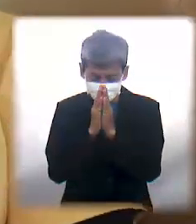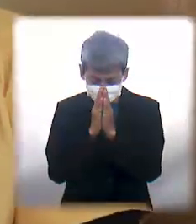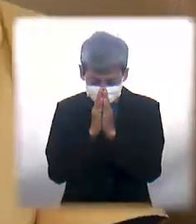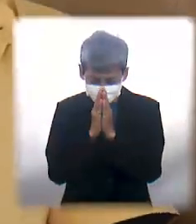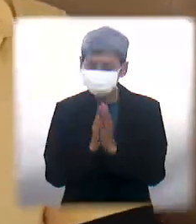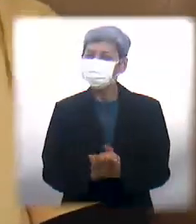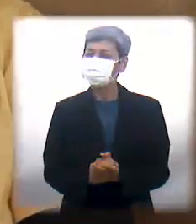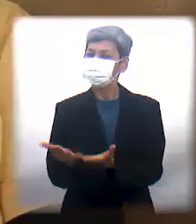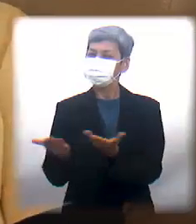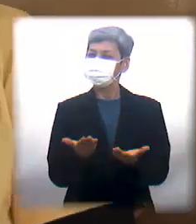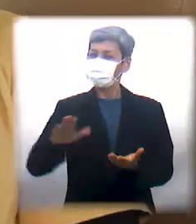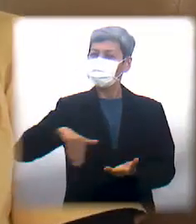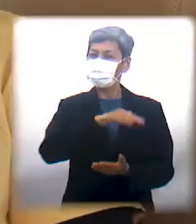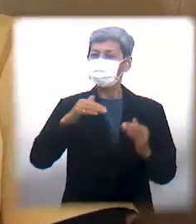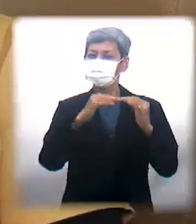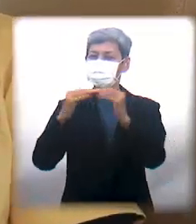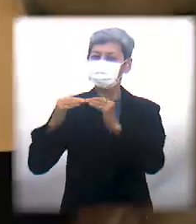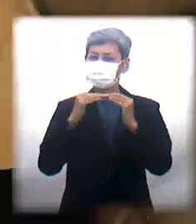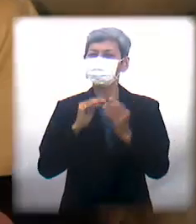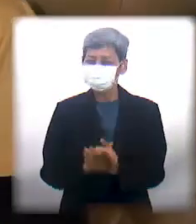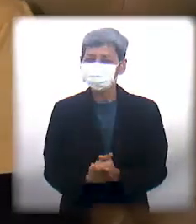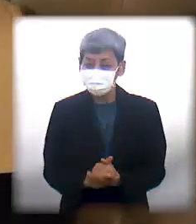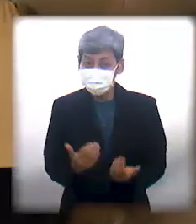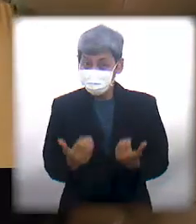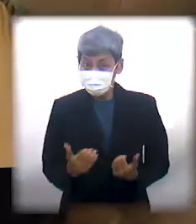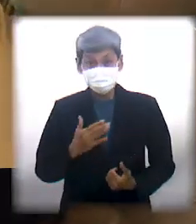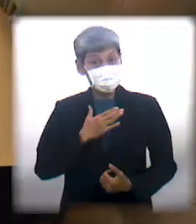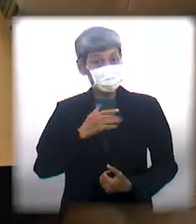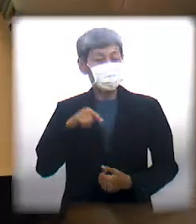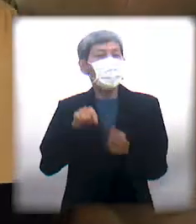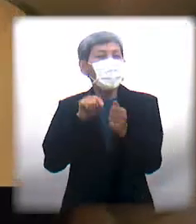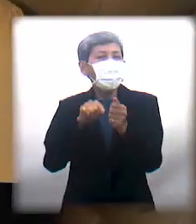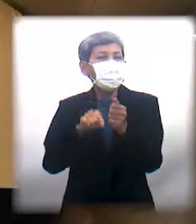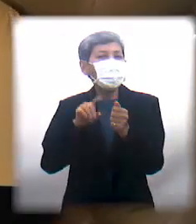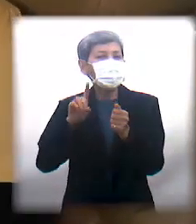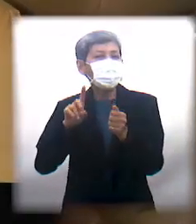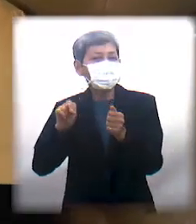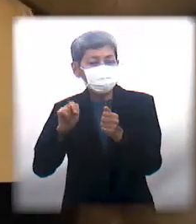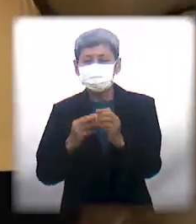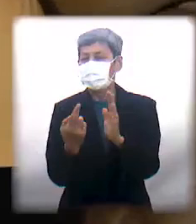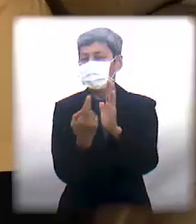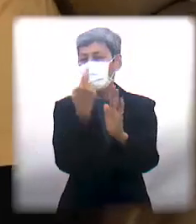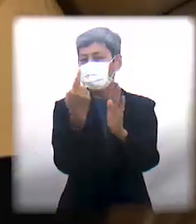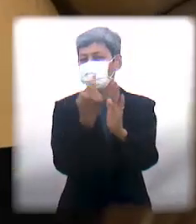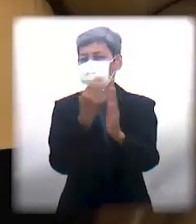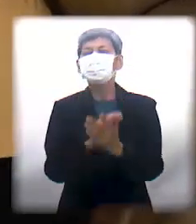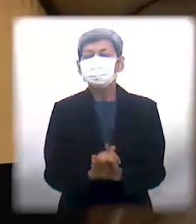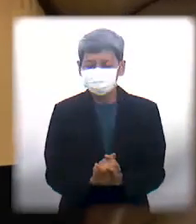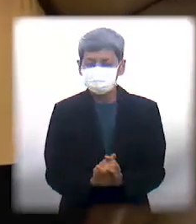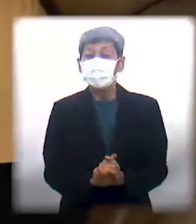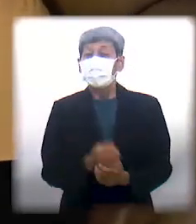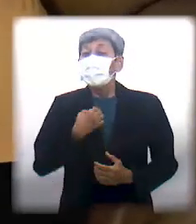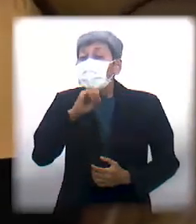ยินดีต้อนรับเข้าสู่รายการเคียงบ่าเคียงไหล่ค่ะวันนี้มาอยู่ที่อำเภอดำเนินสะดวกจังหวัดราชบุรีจะบอกว่